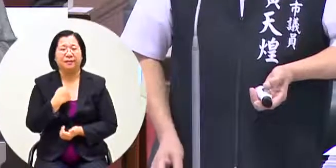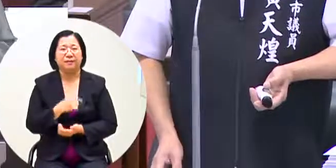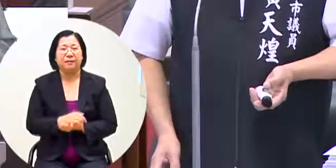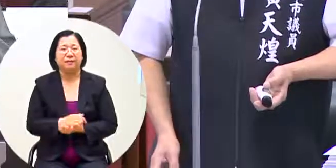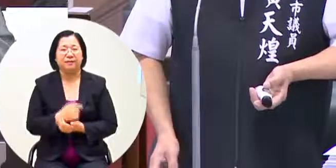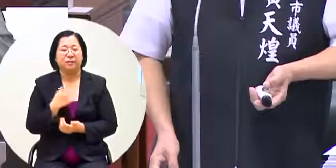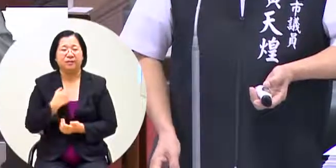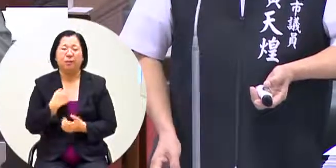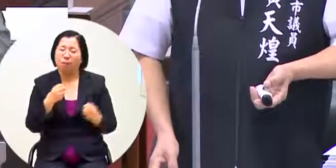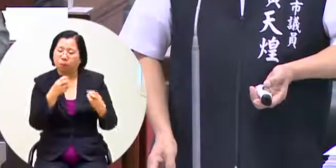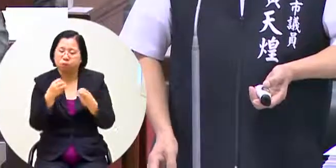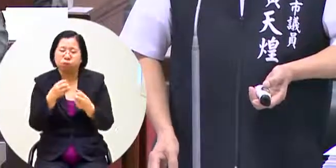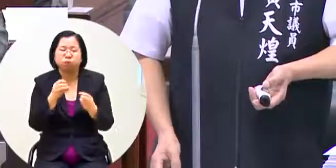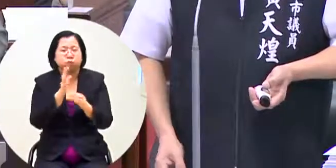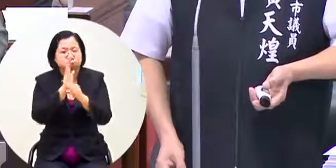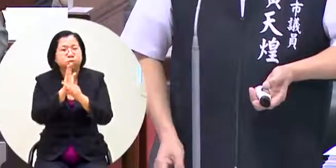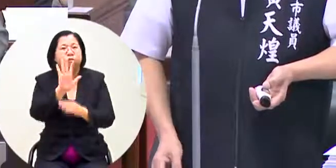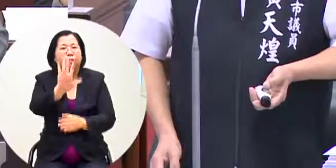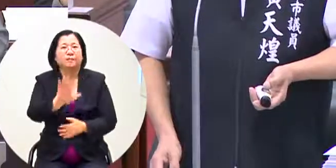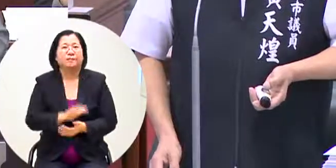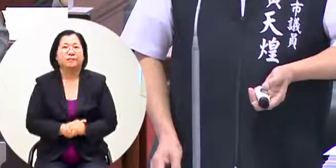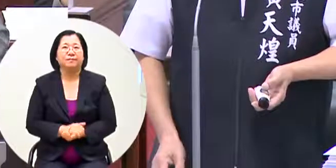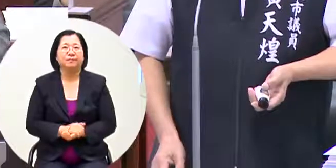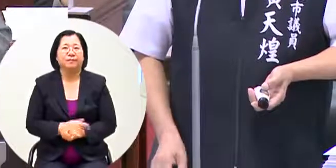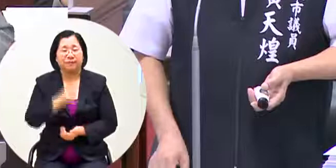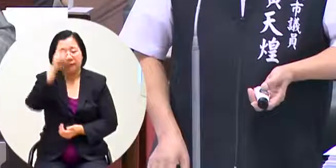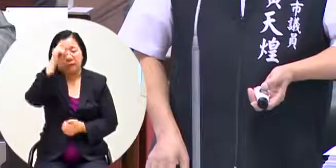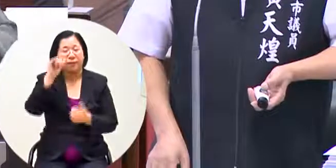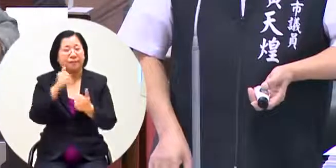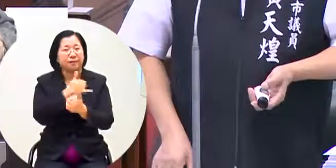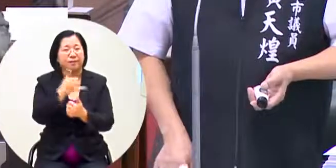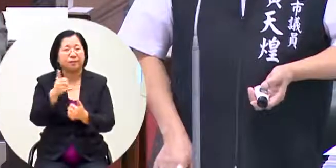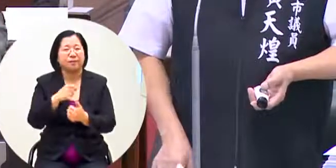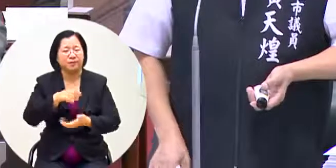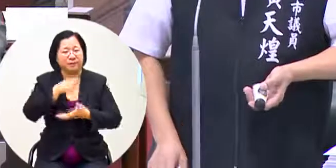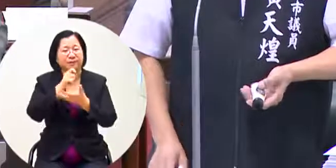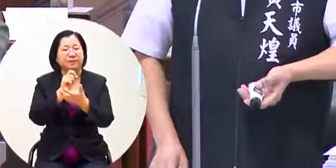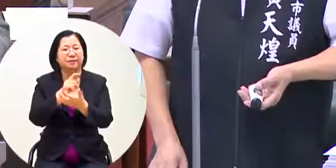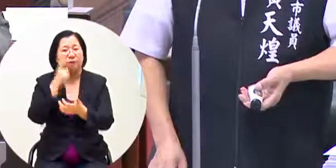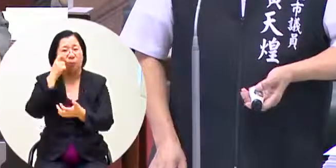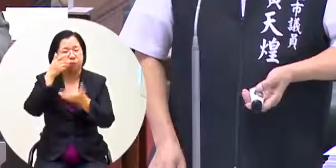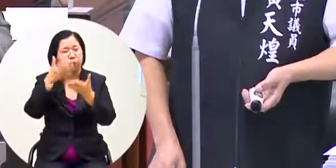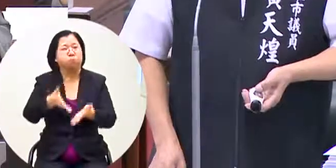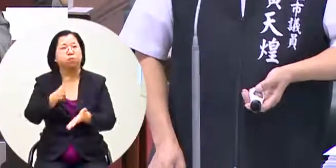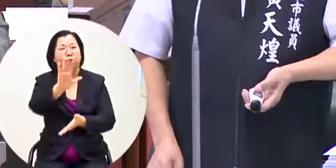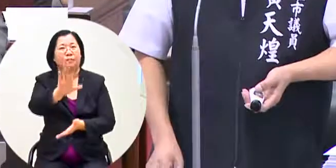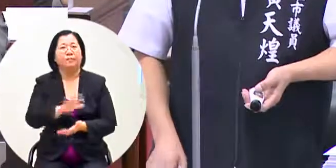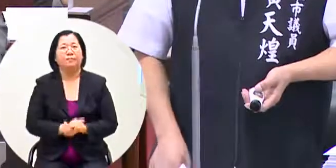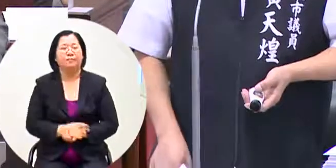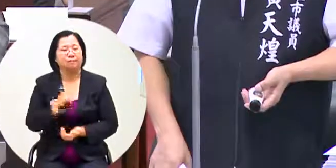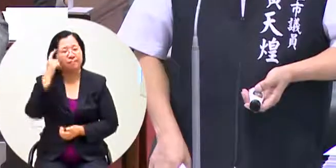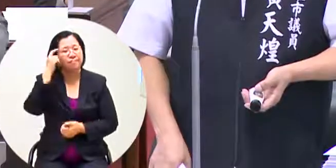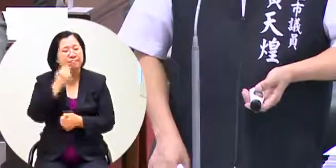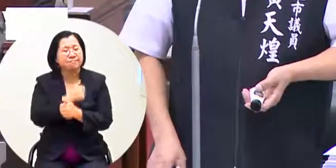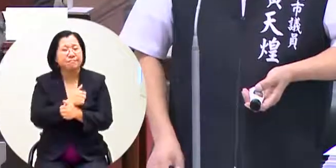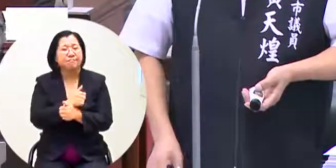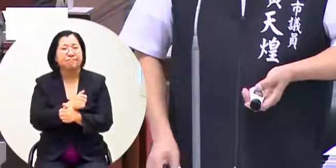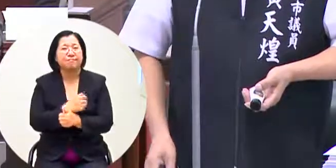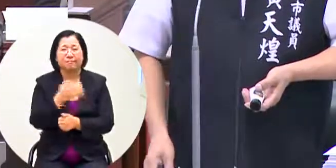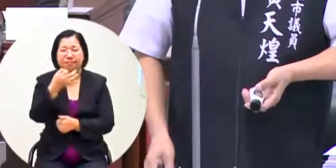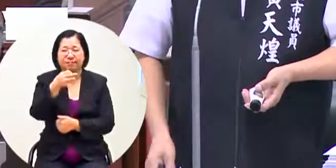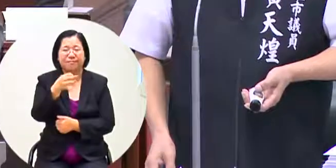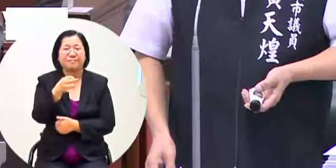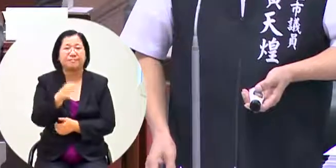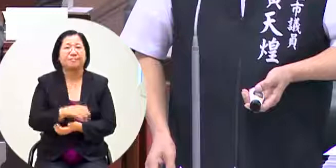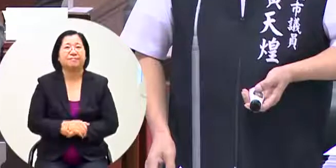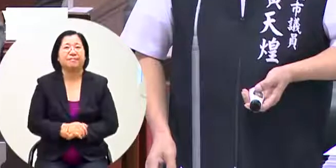黄议员的意见，我们也会非常重视，我们会考虑。财政单位，我们考虑还有没有什